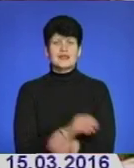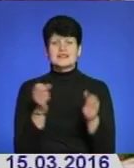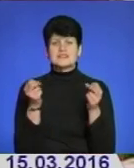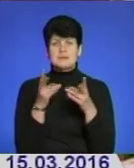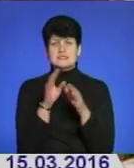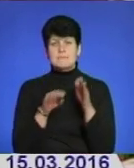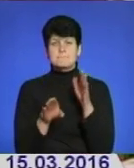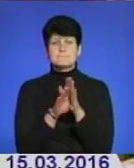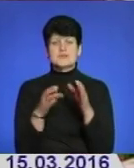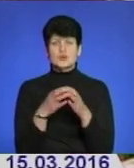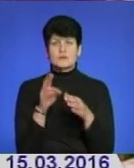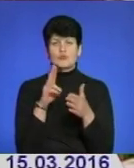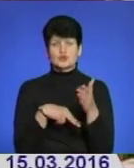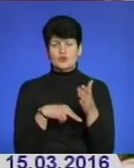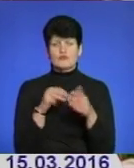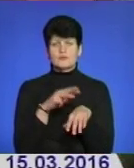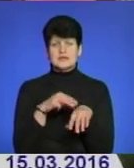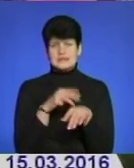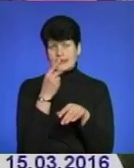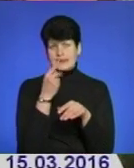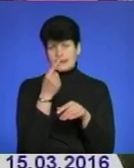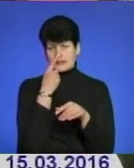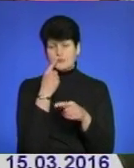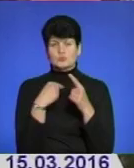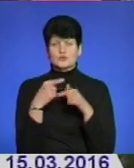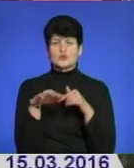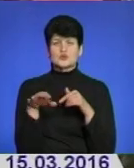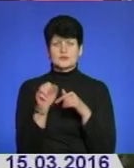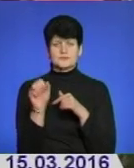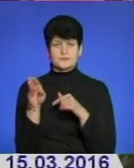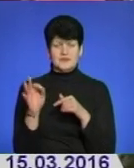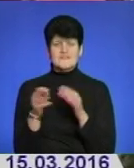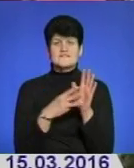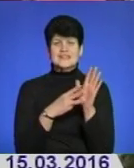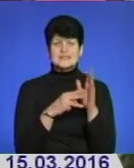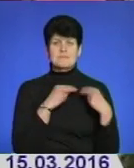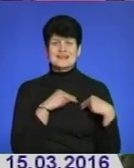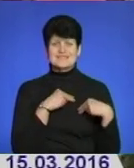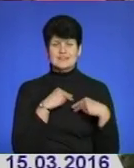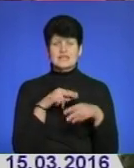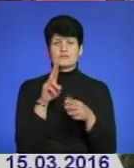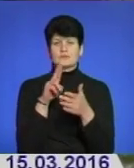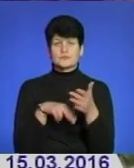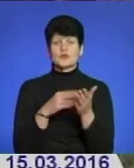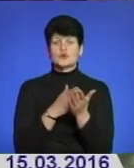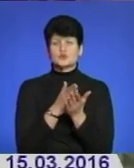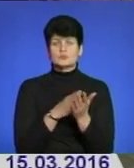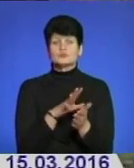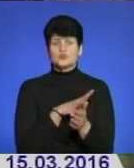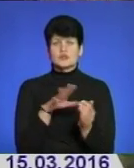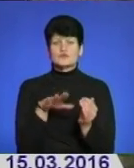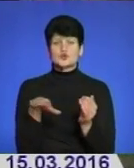Спецпідрозділ податкової міліції «Фантом» нещодавно повернувся з зони бойових дій. 8 працівників фіскальної служби перебували в